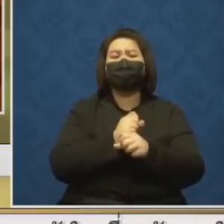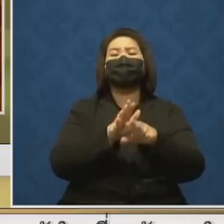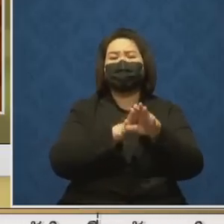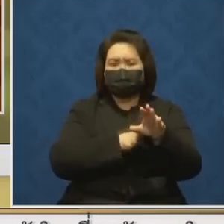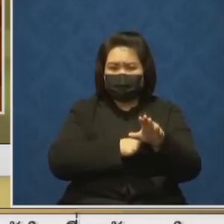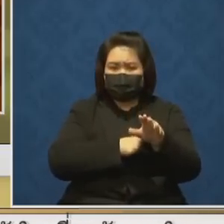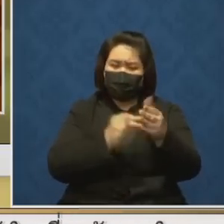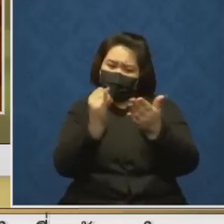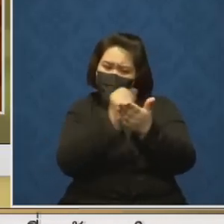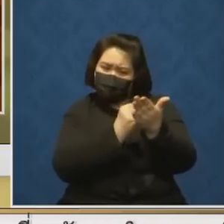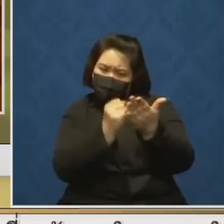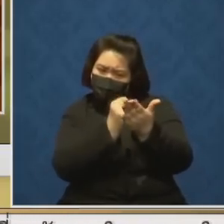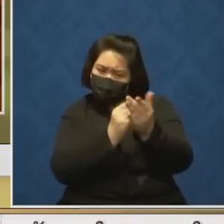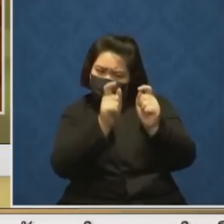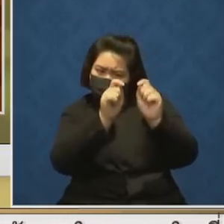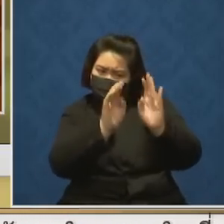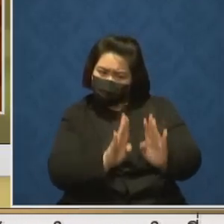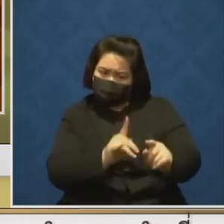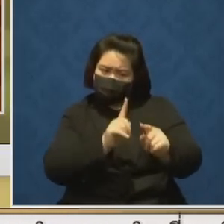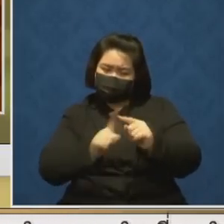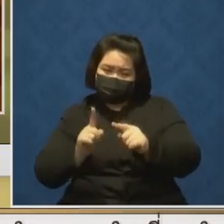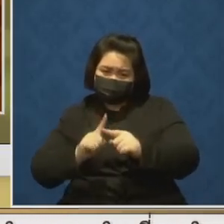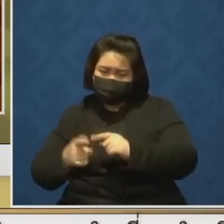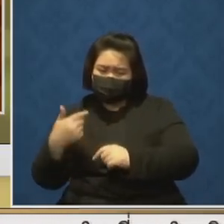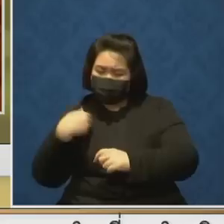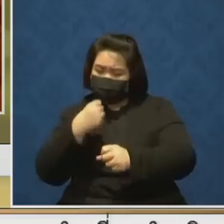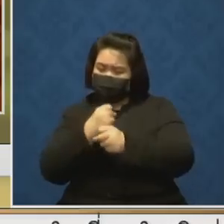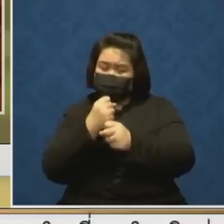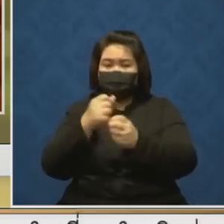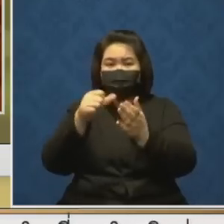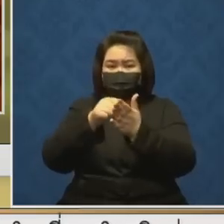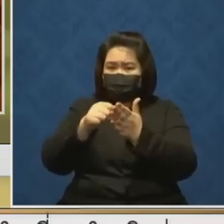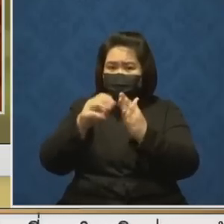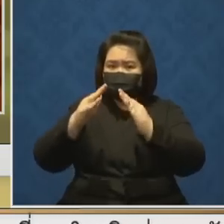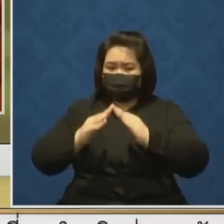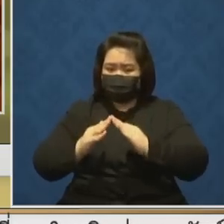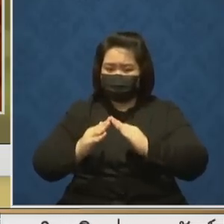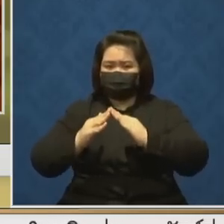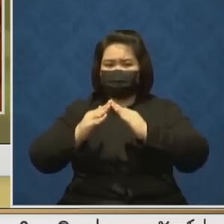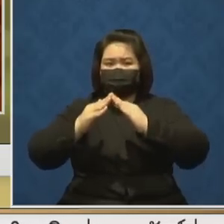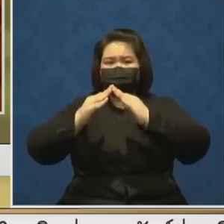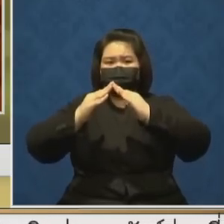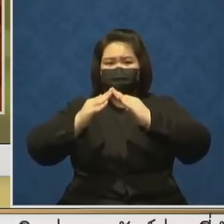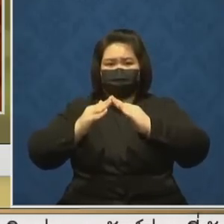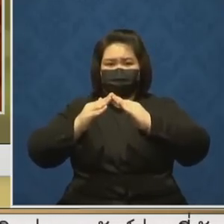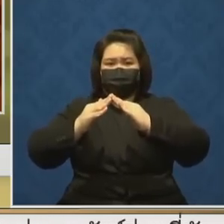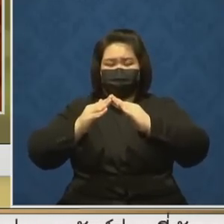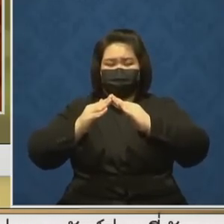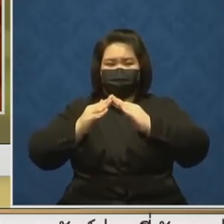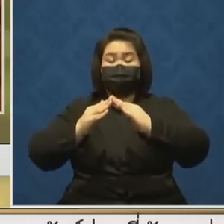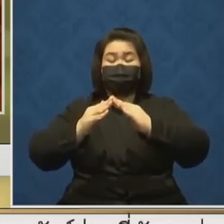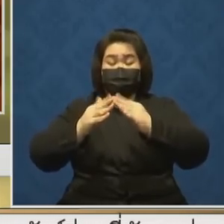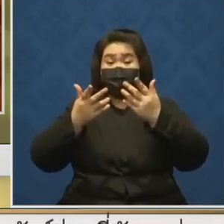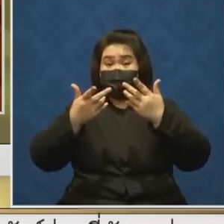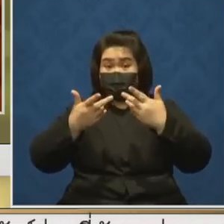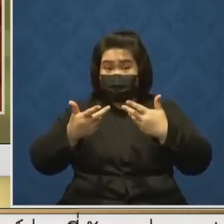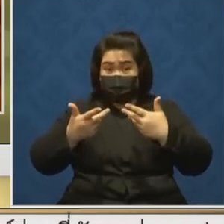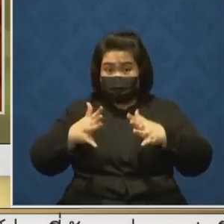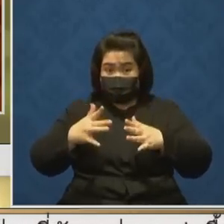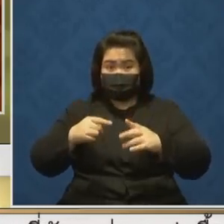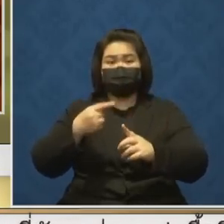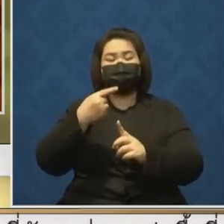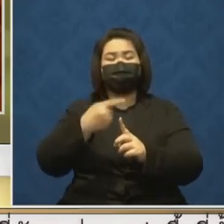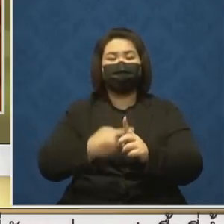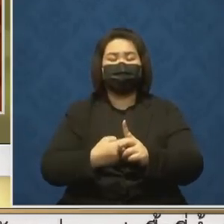แบบและอางวามีการแก้ไขแบบปรับปรงส่วหลัคาใหสงขึ้นหังจากนั้นในวันที่